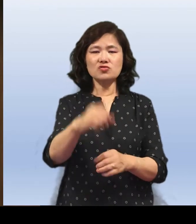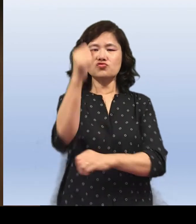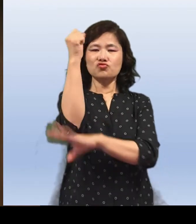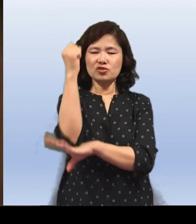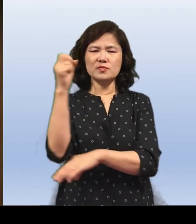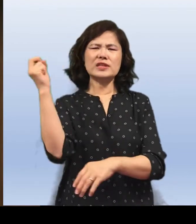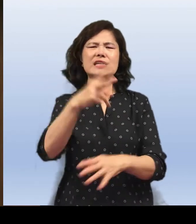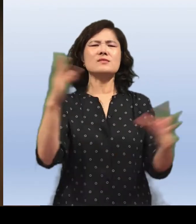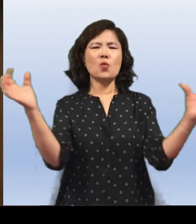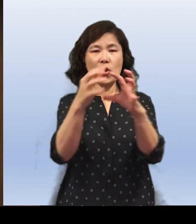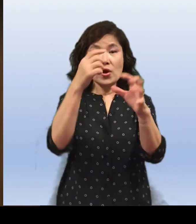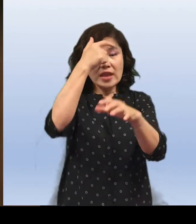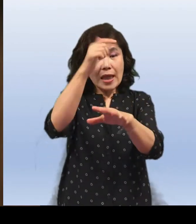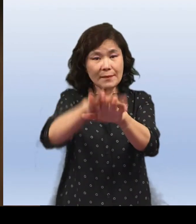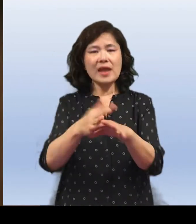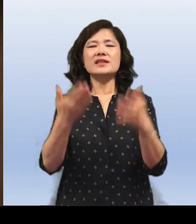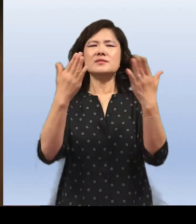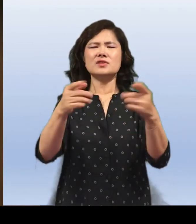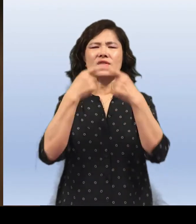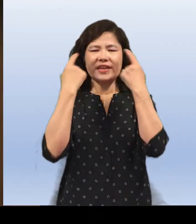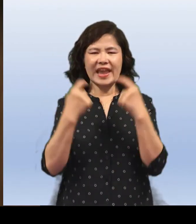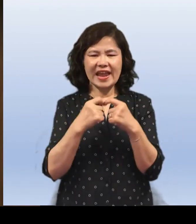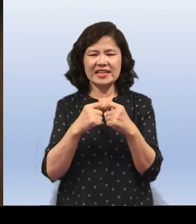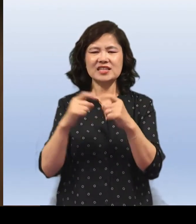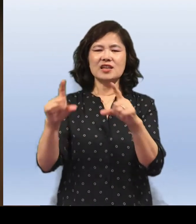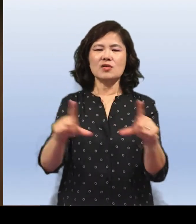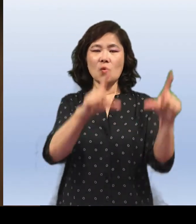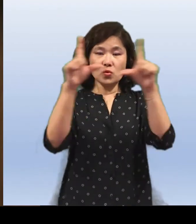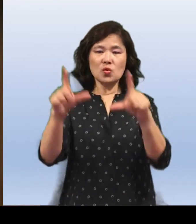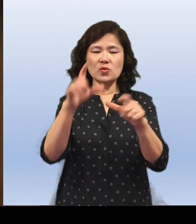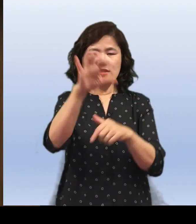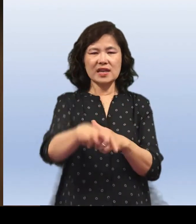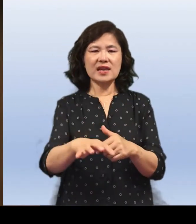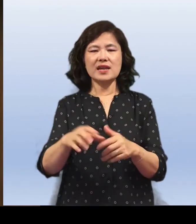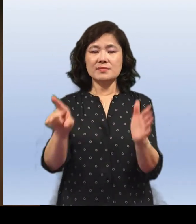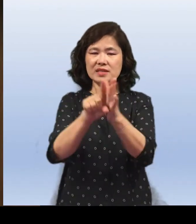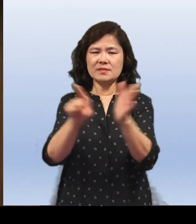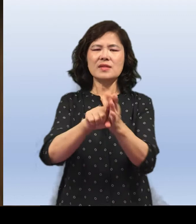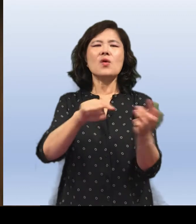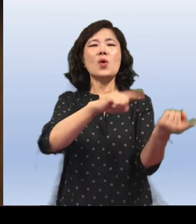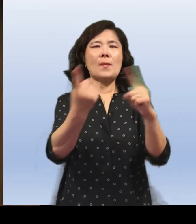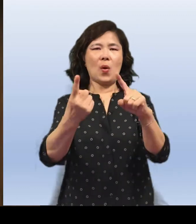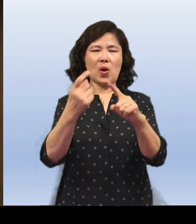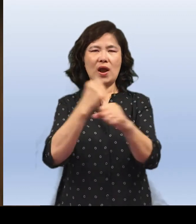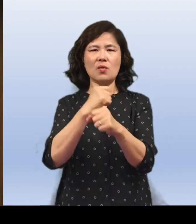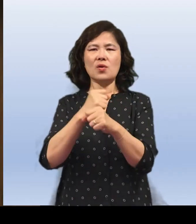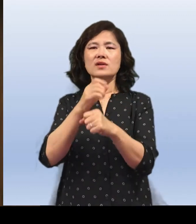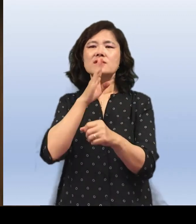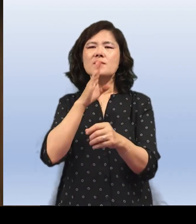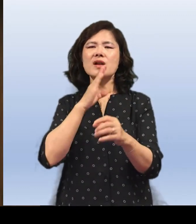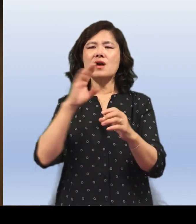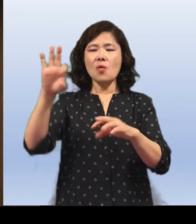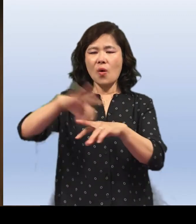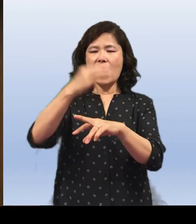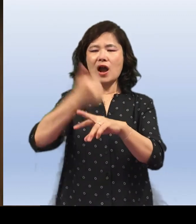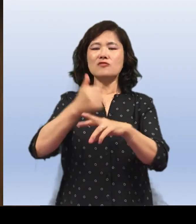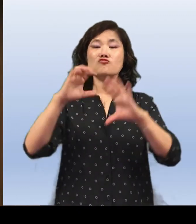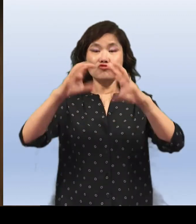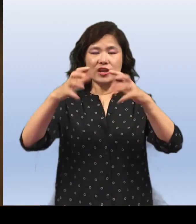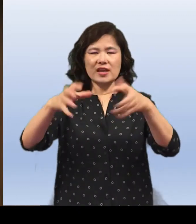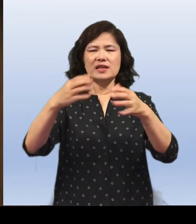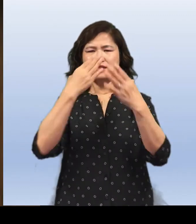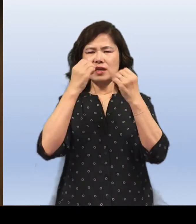모여 예배 드림으로써 개인과 공동체의 신앙의 회복을 꾀하고 나아가 왕국의 새로운